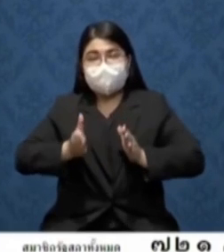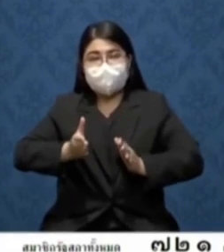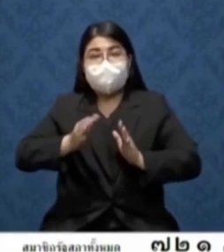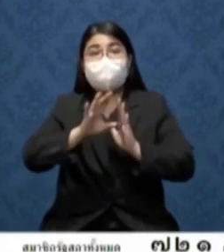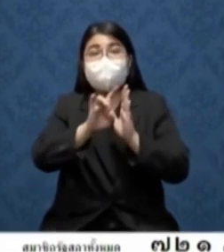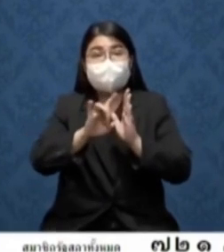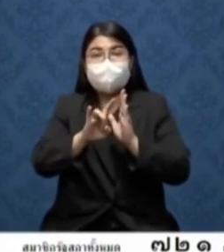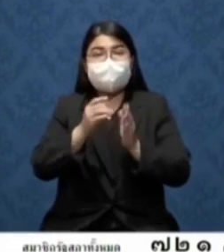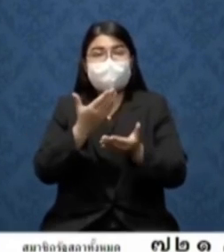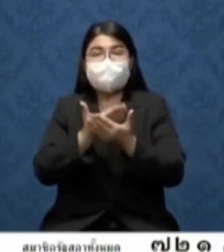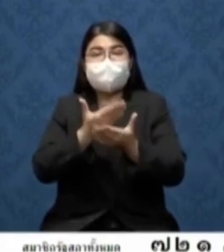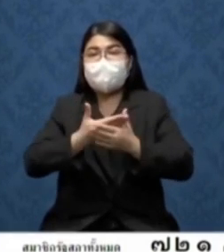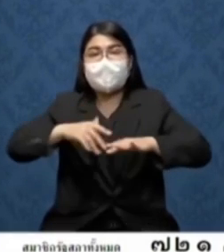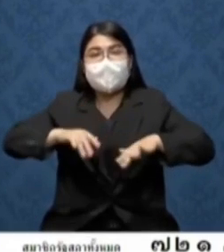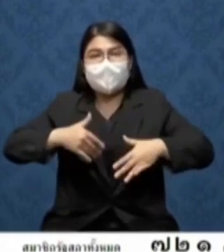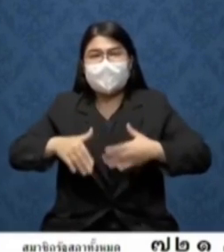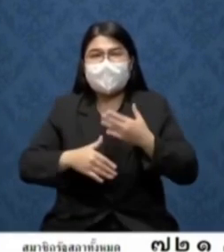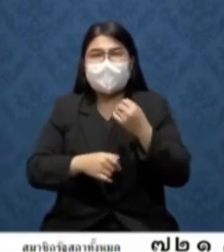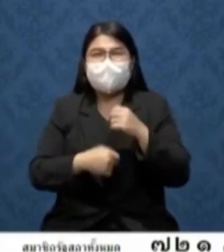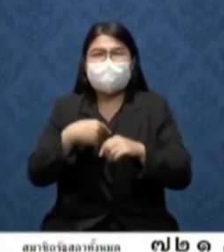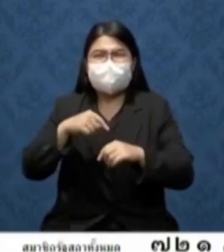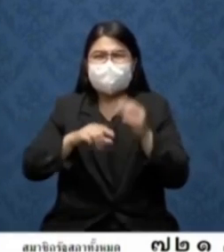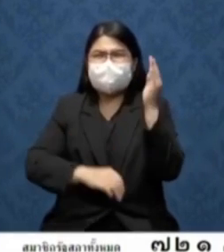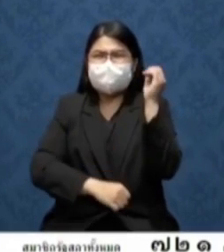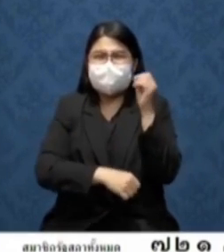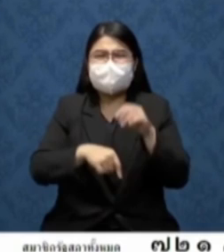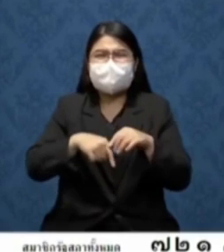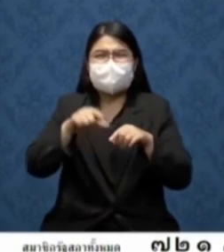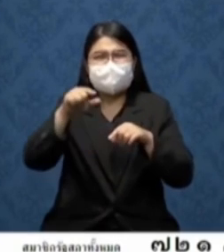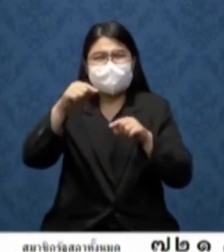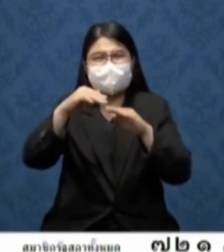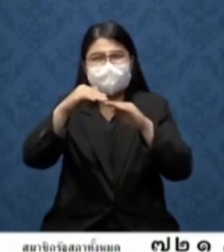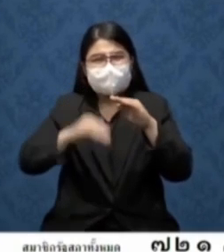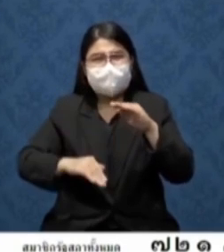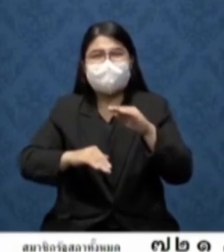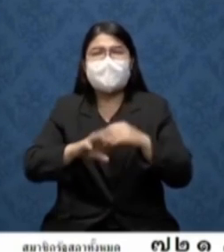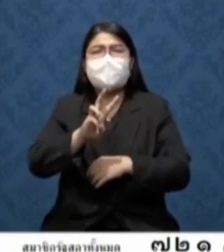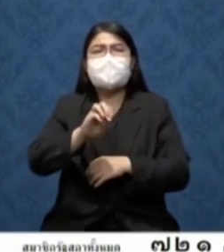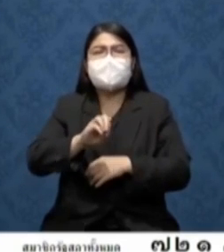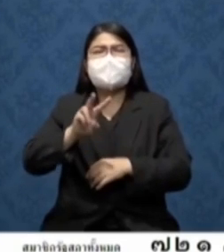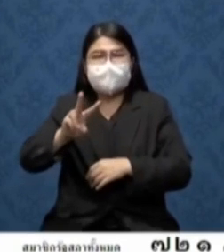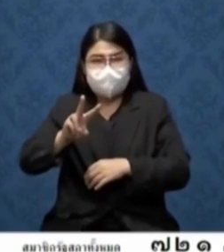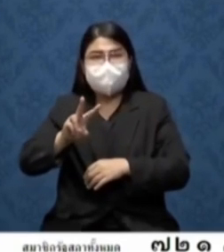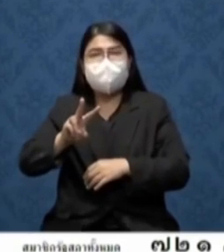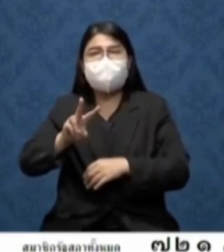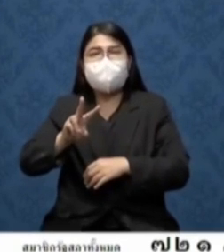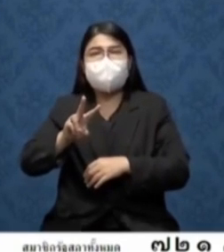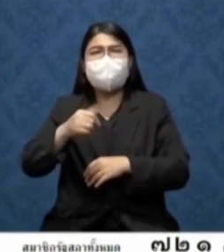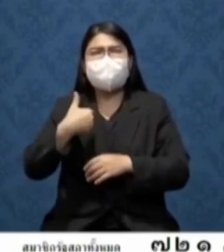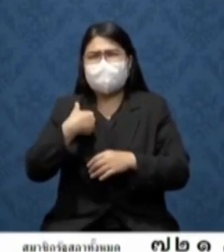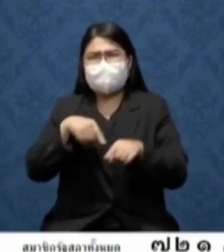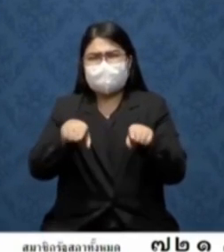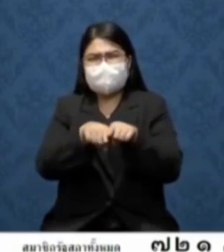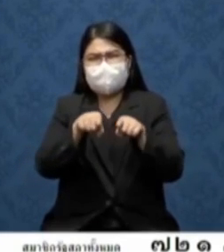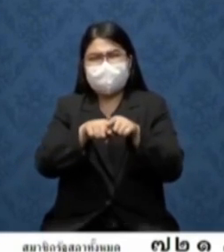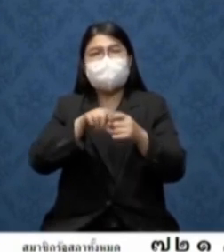ายได้ต่ำลำดับที่62จาก77จังหวัดในประเทศไทยเกือบท้ายที่สุดของ